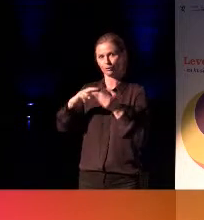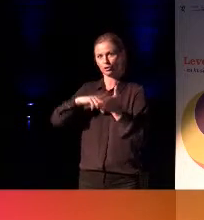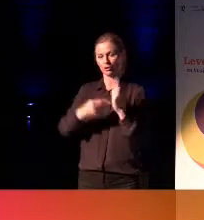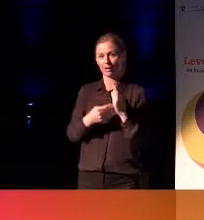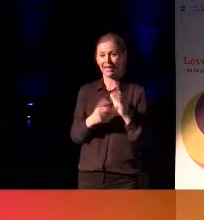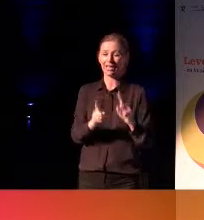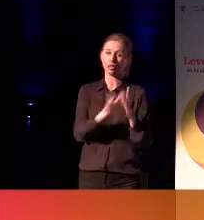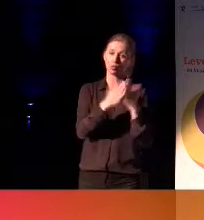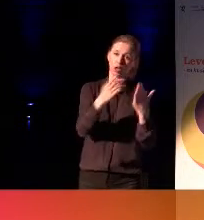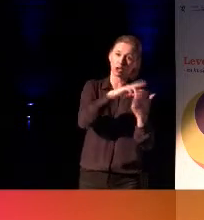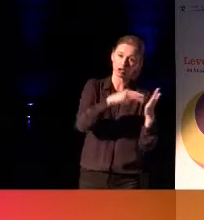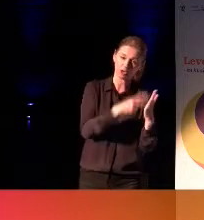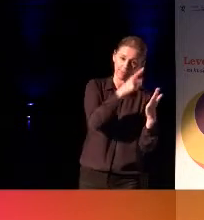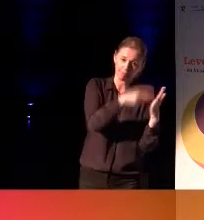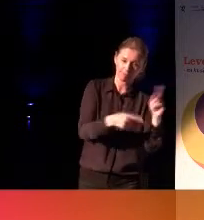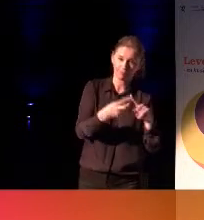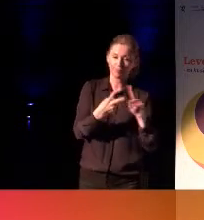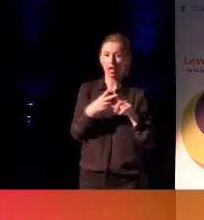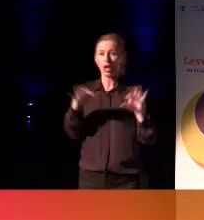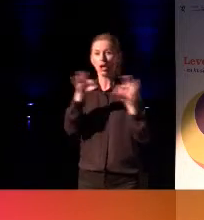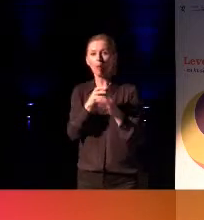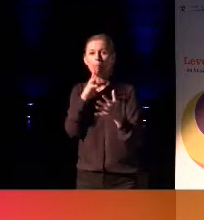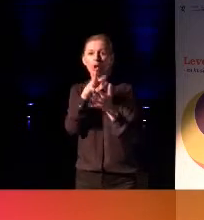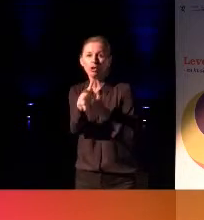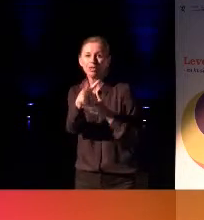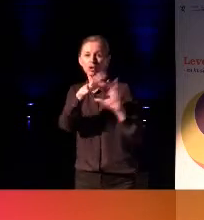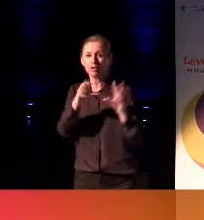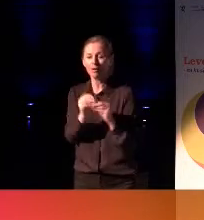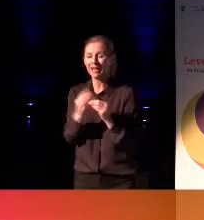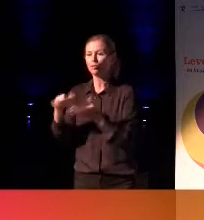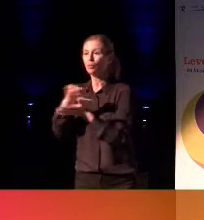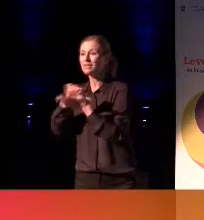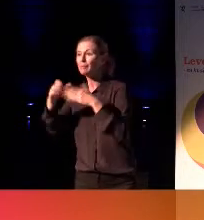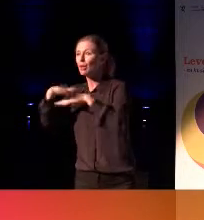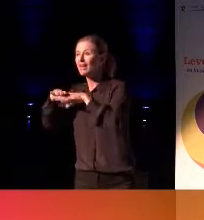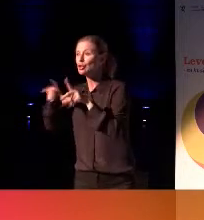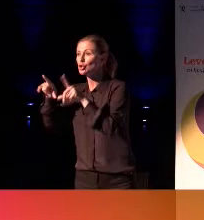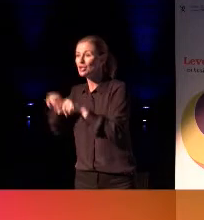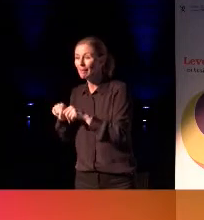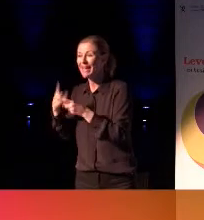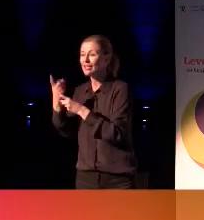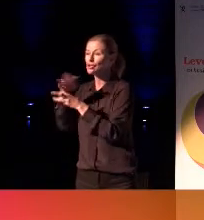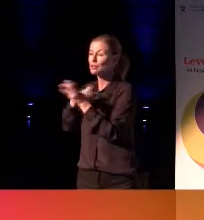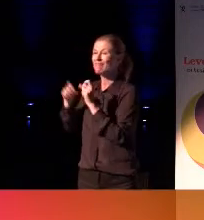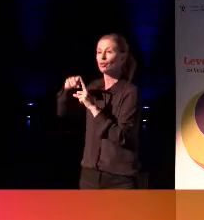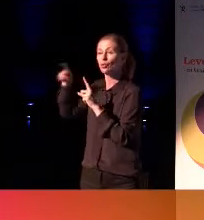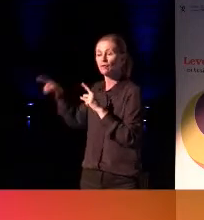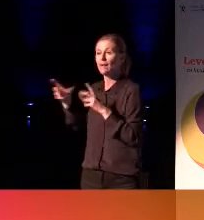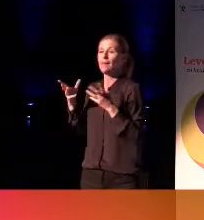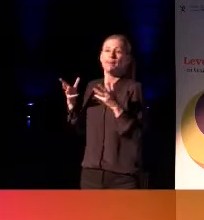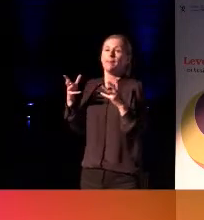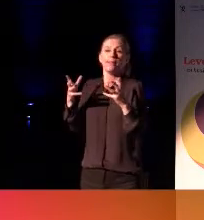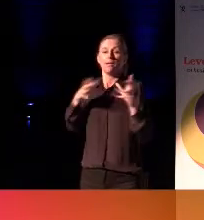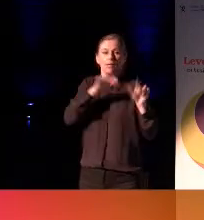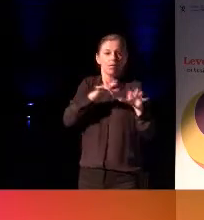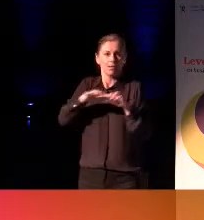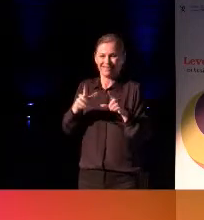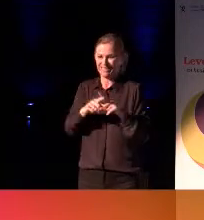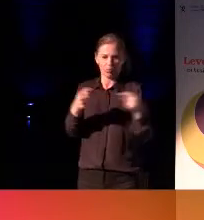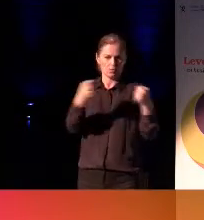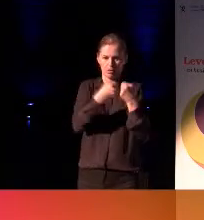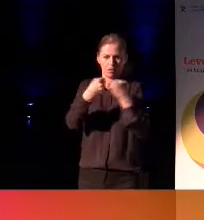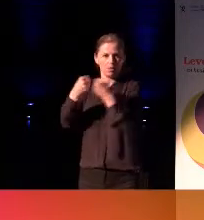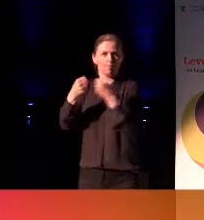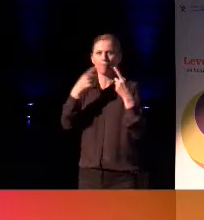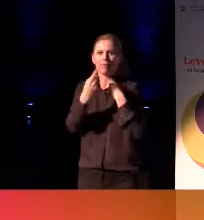ett journalsystem, det er ett labbrønkesystem, det er ett operasjonsplanleggingssystem, det er ett system for kurve. Så snakker ikke disse